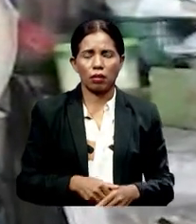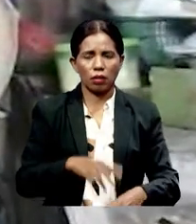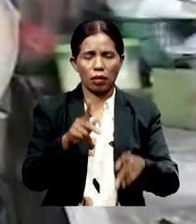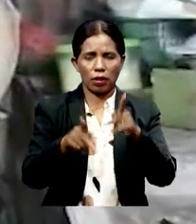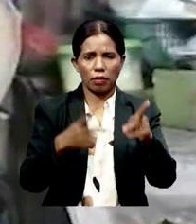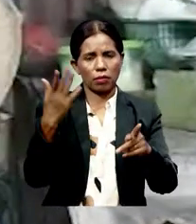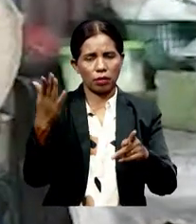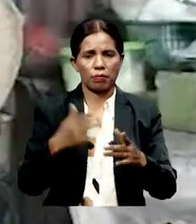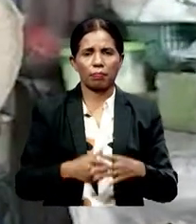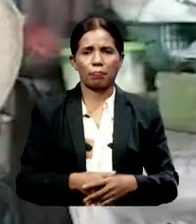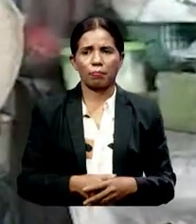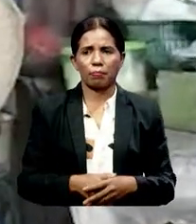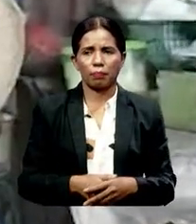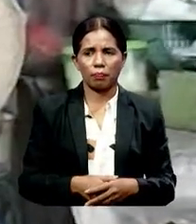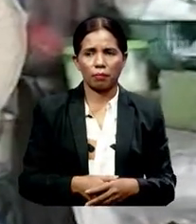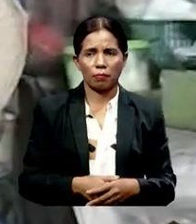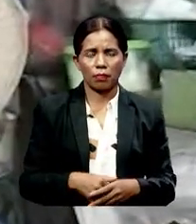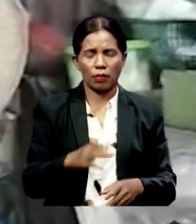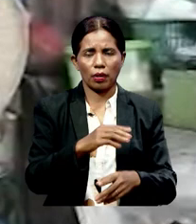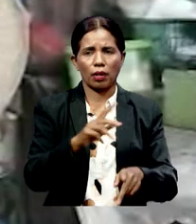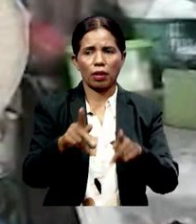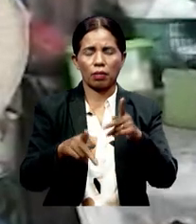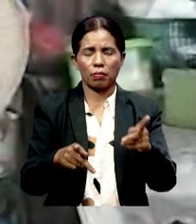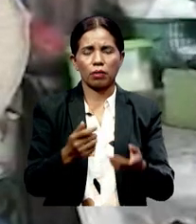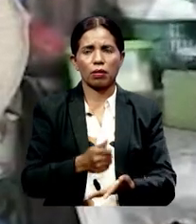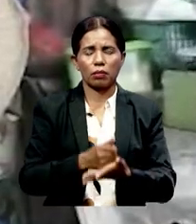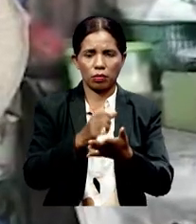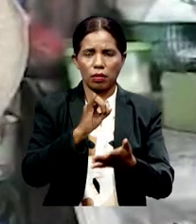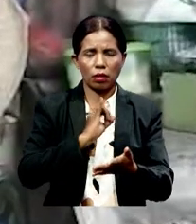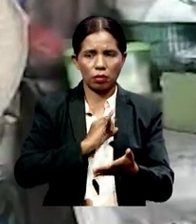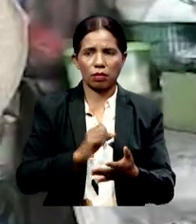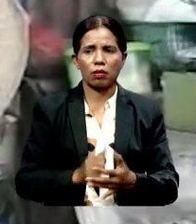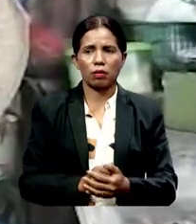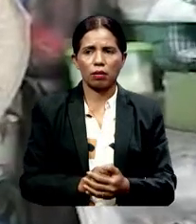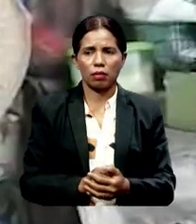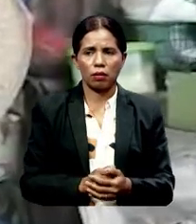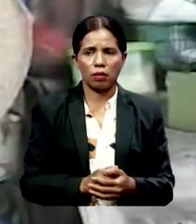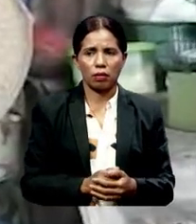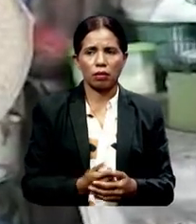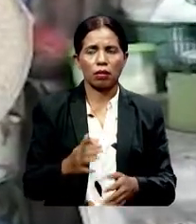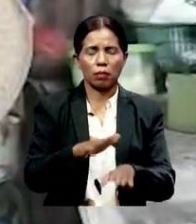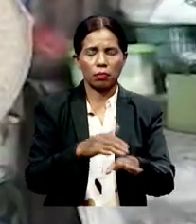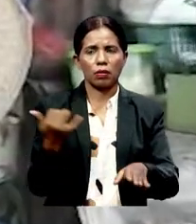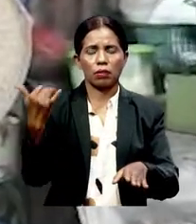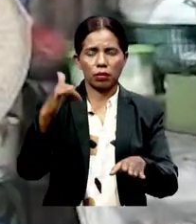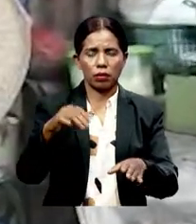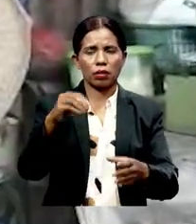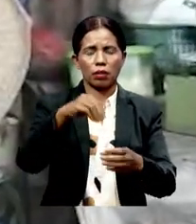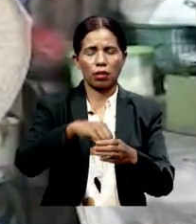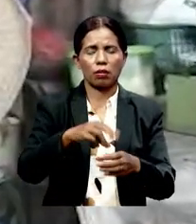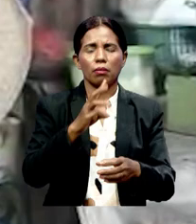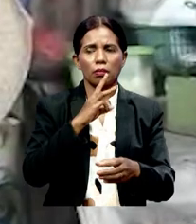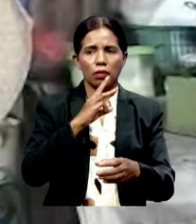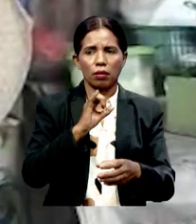turu, saya partikularan ni, mau sih dah balu ni. Hulagan aku be, soal sih dah tahu dia ke apa, dia nak